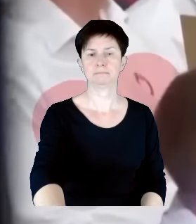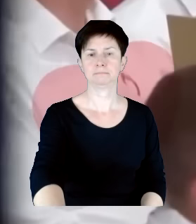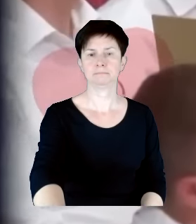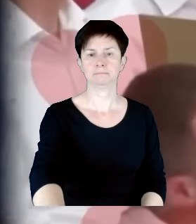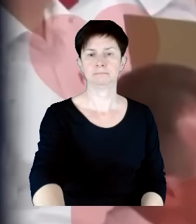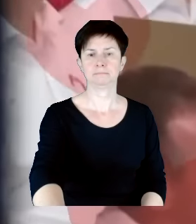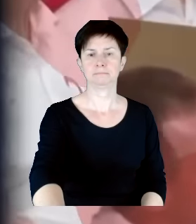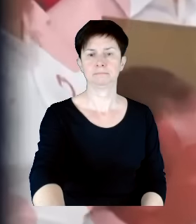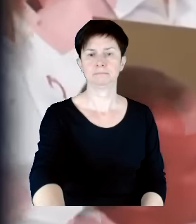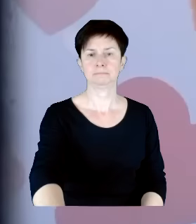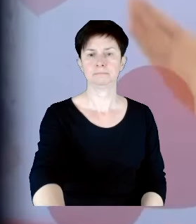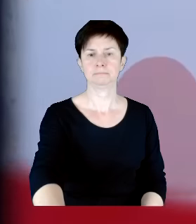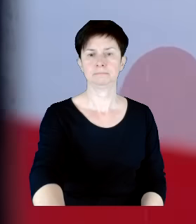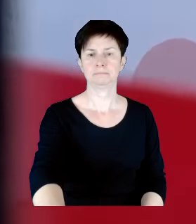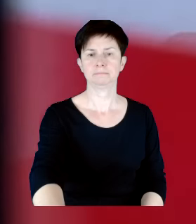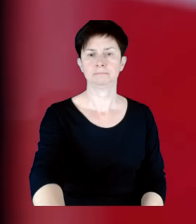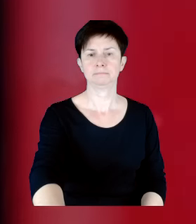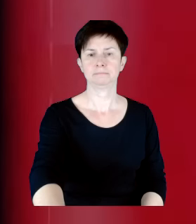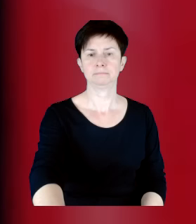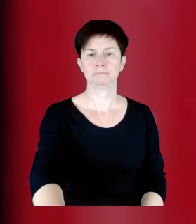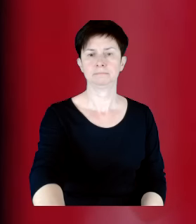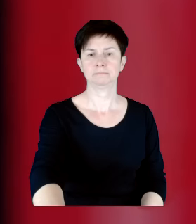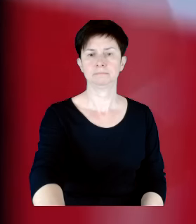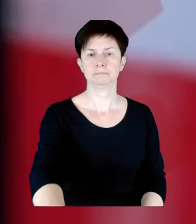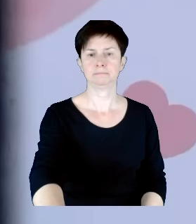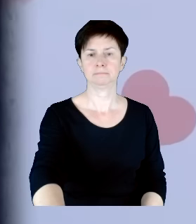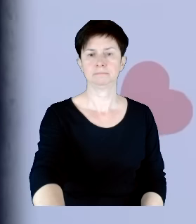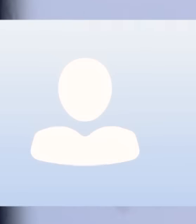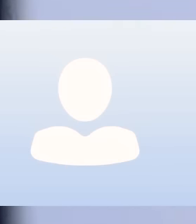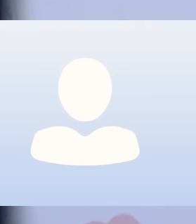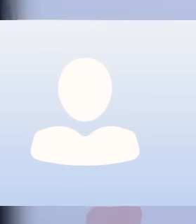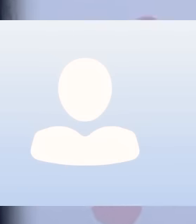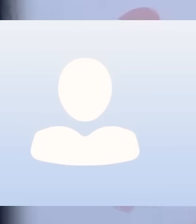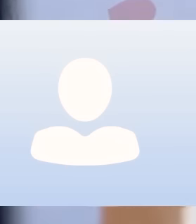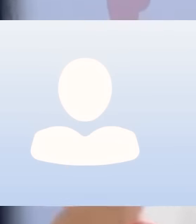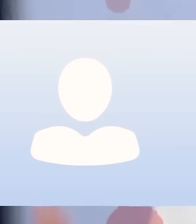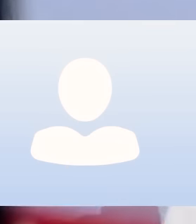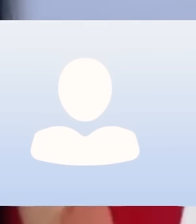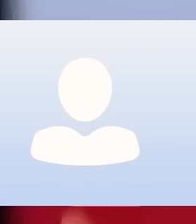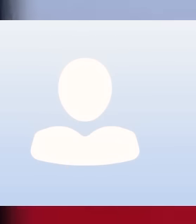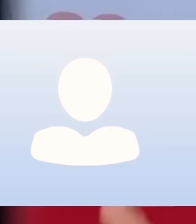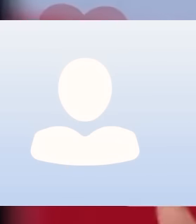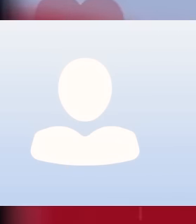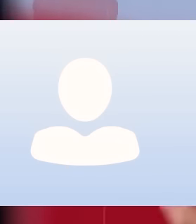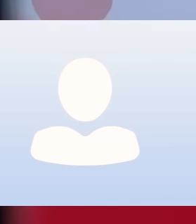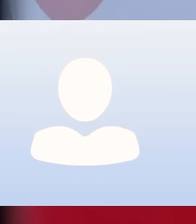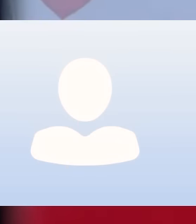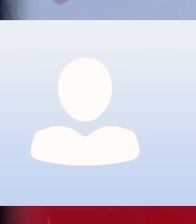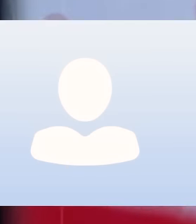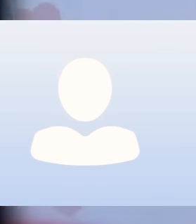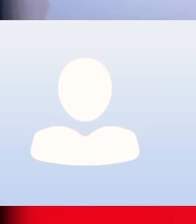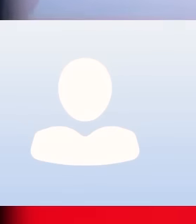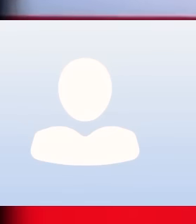Tylko ludzie wiarygodni mogą formułować tak konkretne propozycje. Chcę, żeby to wybrzmiało tu dzisiaj w Tarnowie na